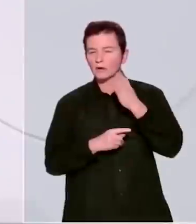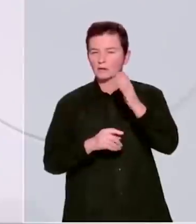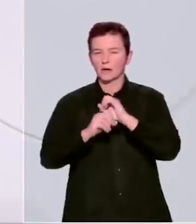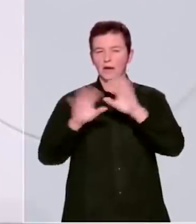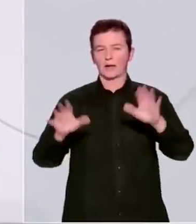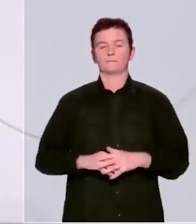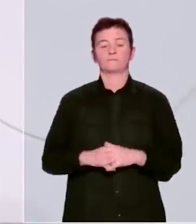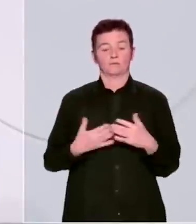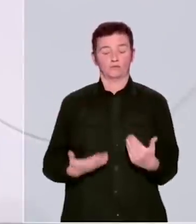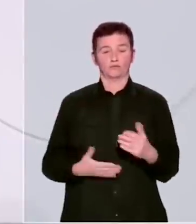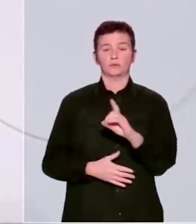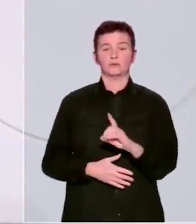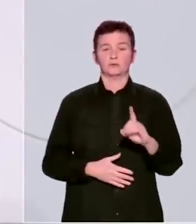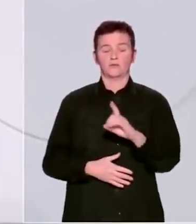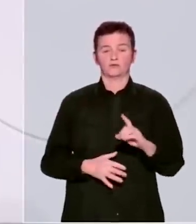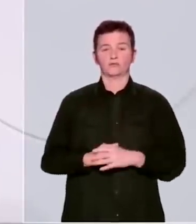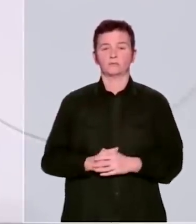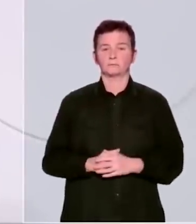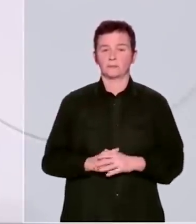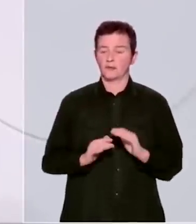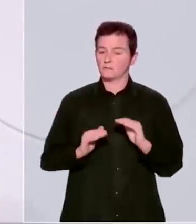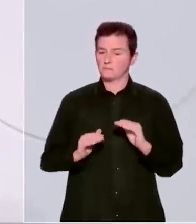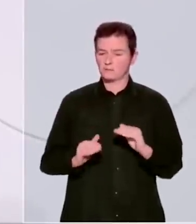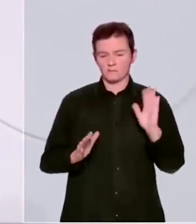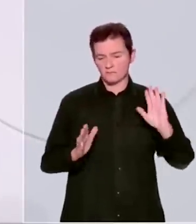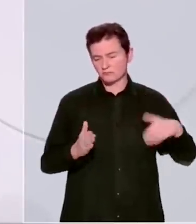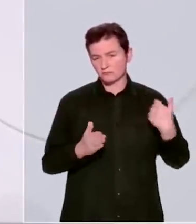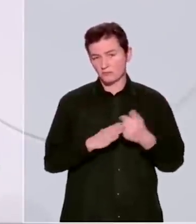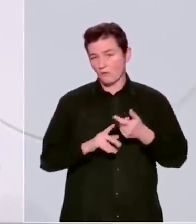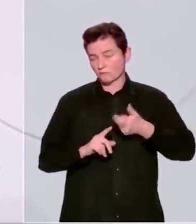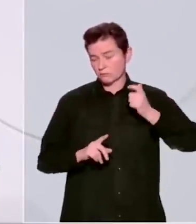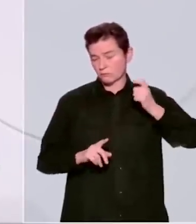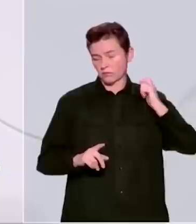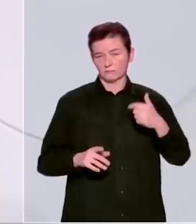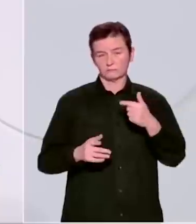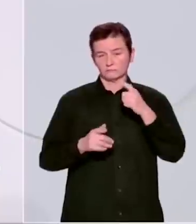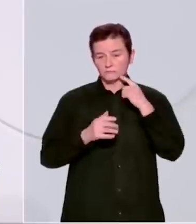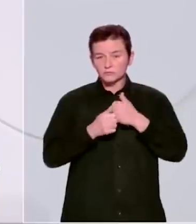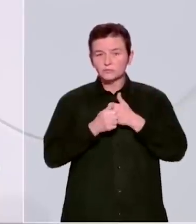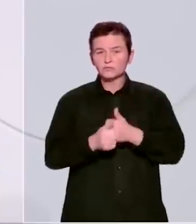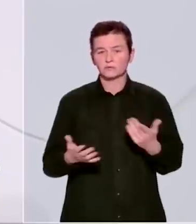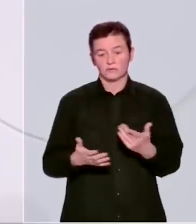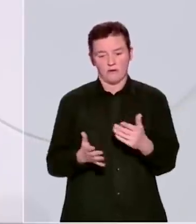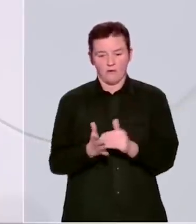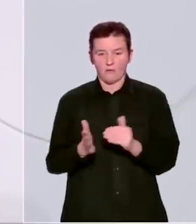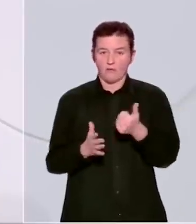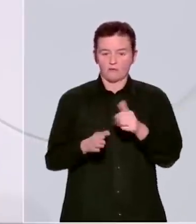Ce dimanche, fidèles à la sagesse de nos aînés, nous franchissons ensemble une nouvelle